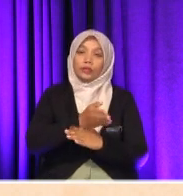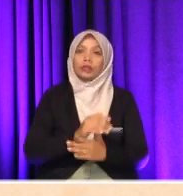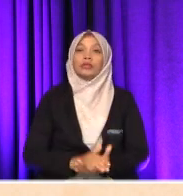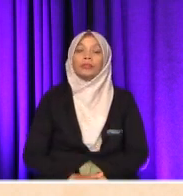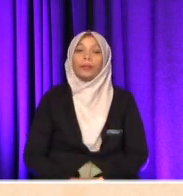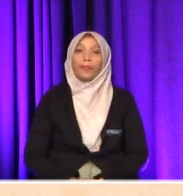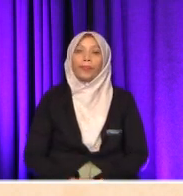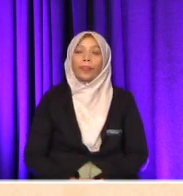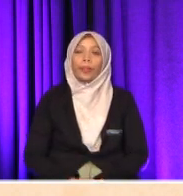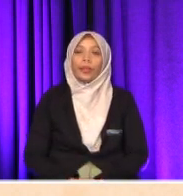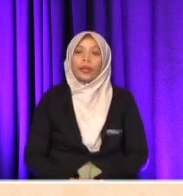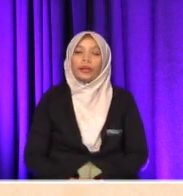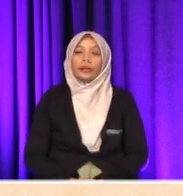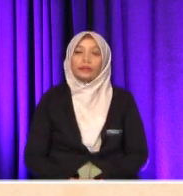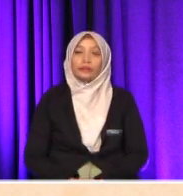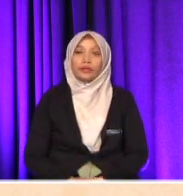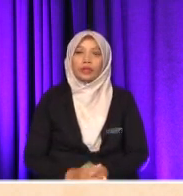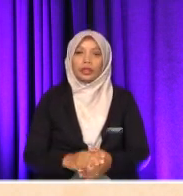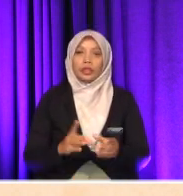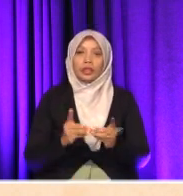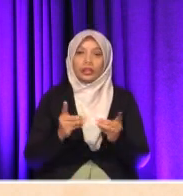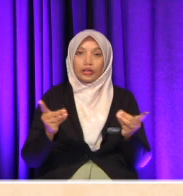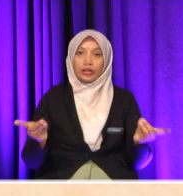yang ditunjukkan ialah singki